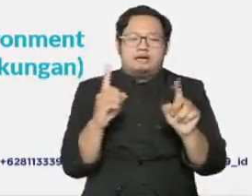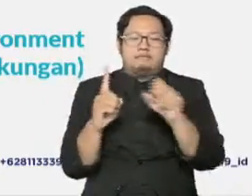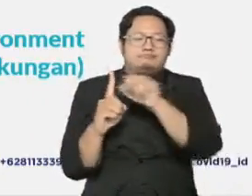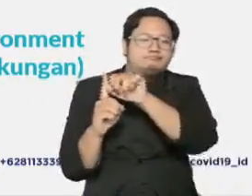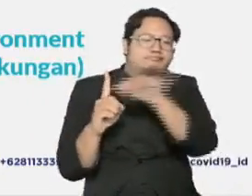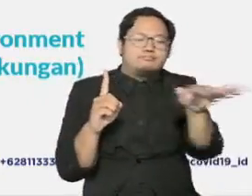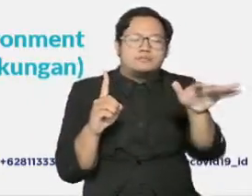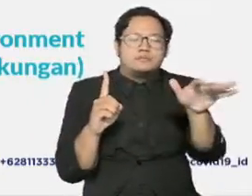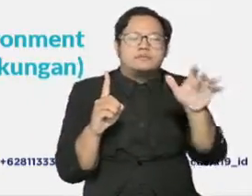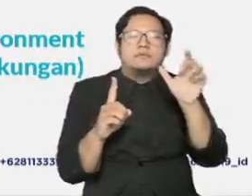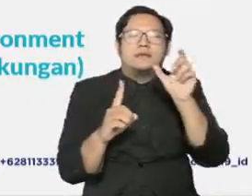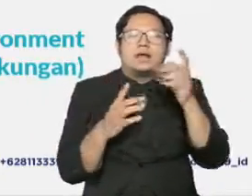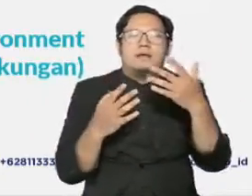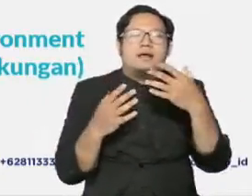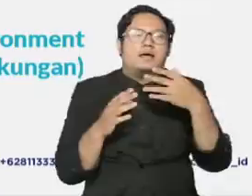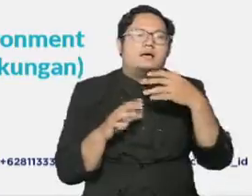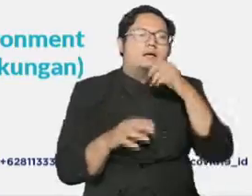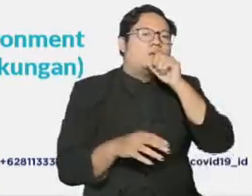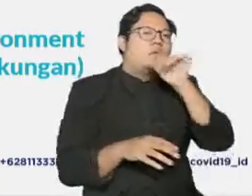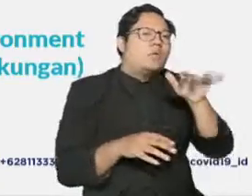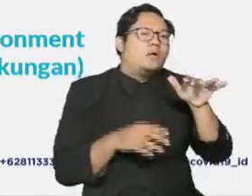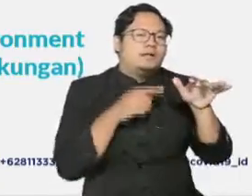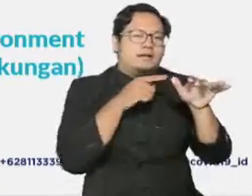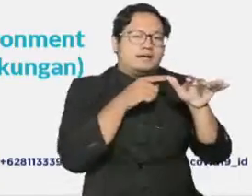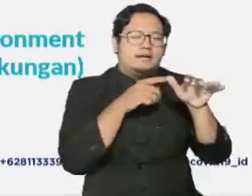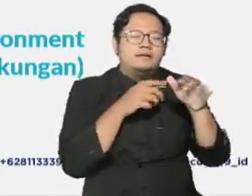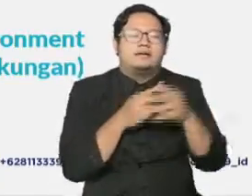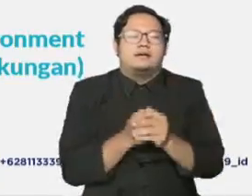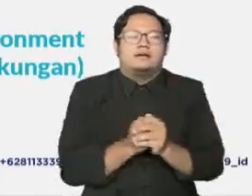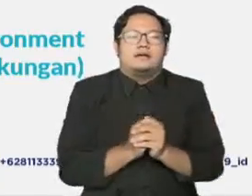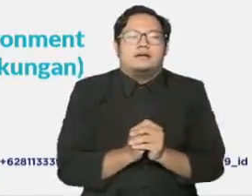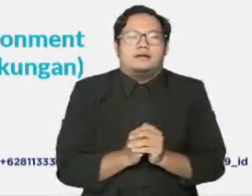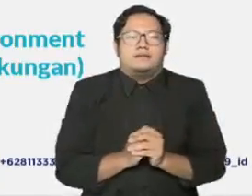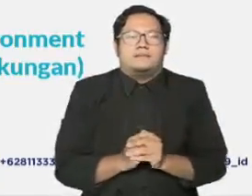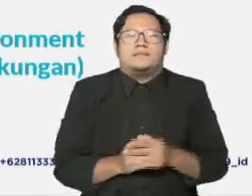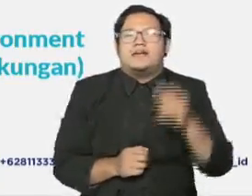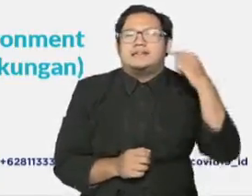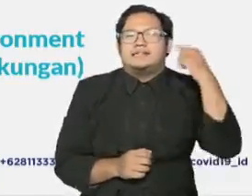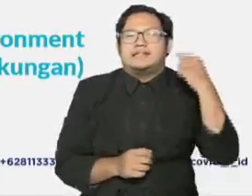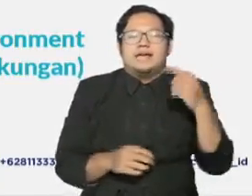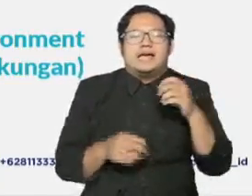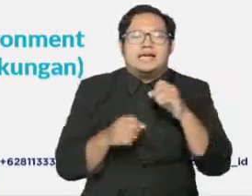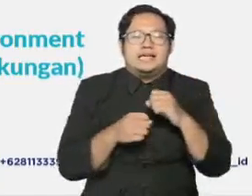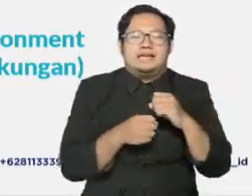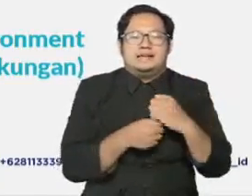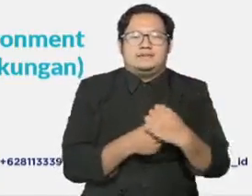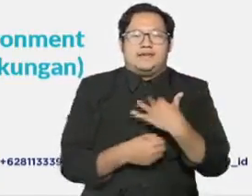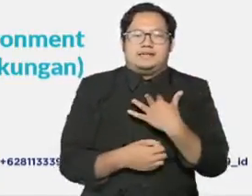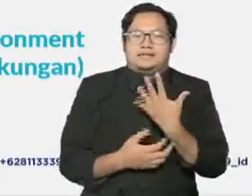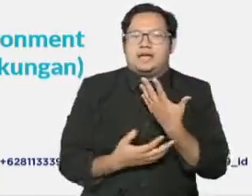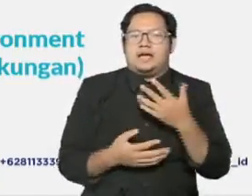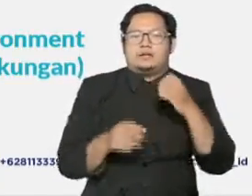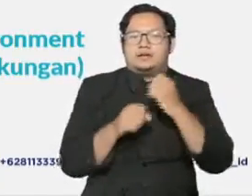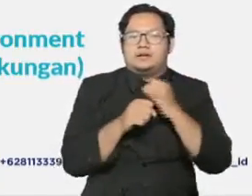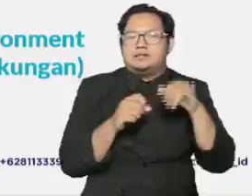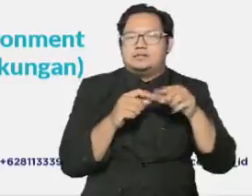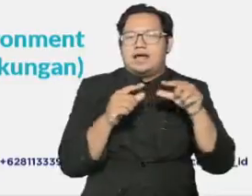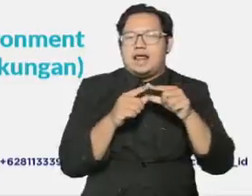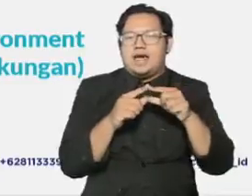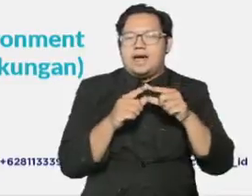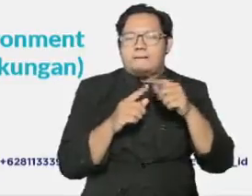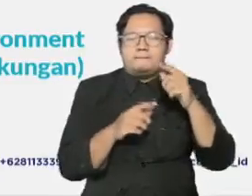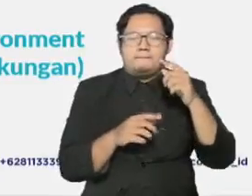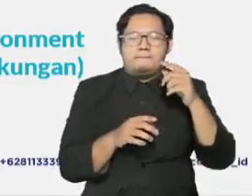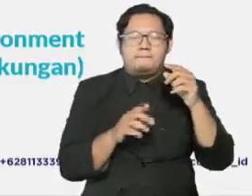Sebagai tambahan kecenderungan penderita terinfeksi dan berkembangnya keparahan gejala dapat dipengaruhi dari